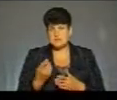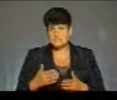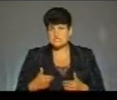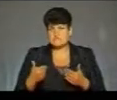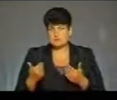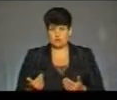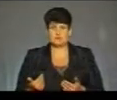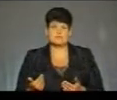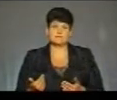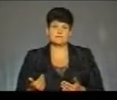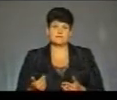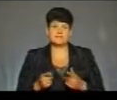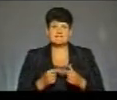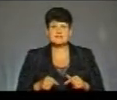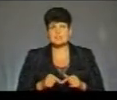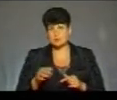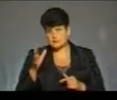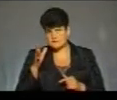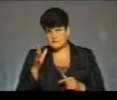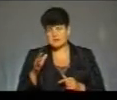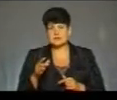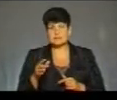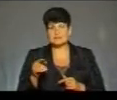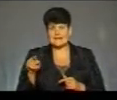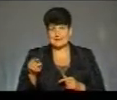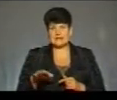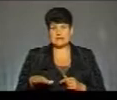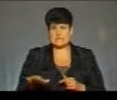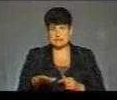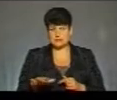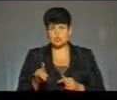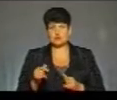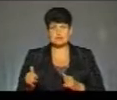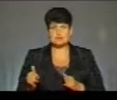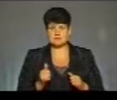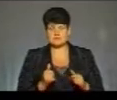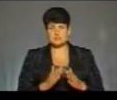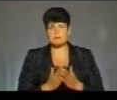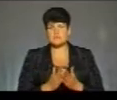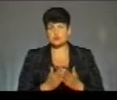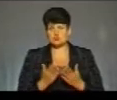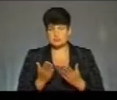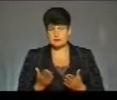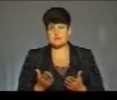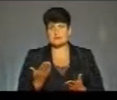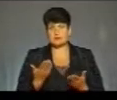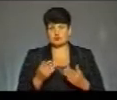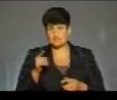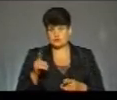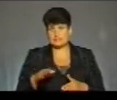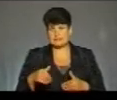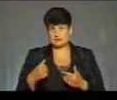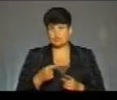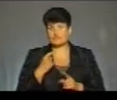в відділ освіти, який знаходиться на їхній території, щодо забезпечення підручниками. Якщо вони